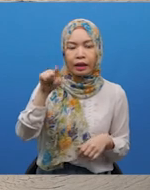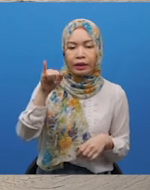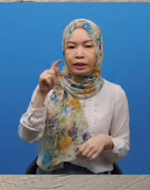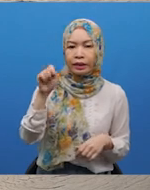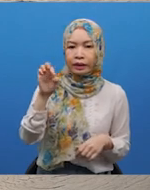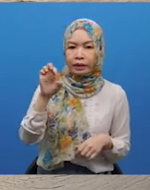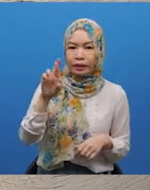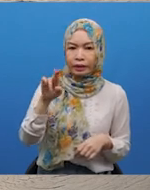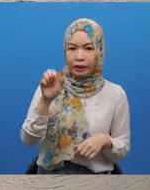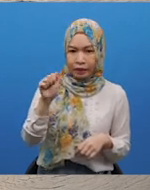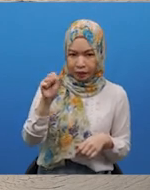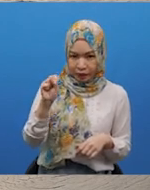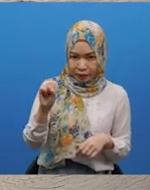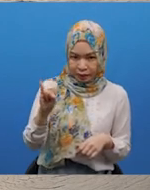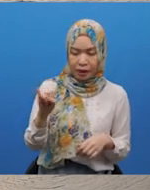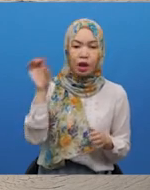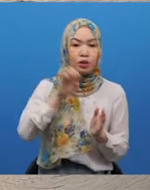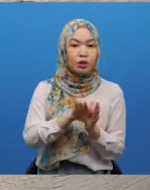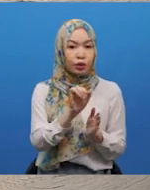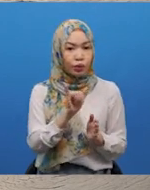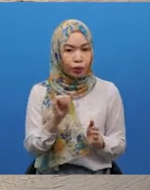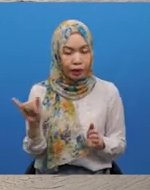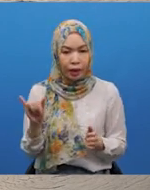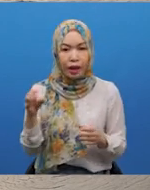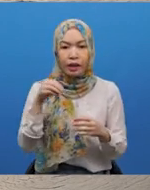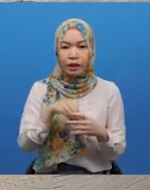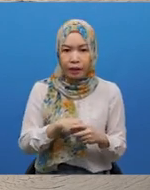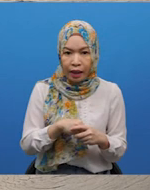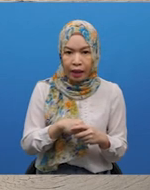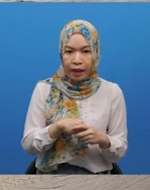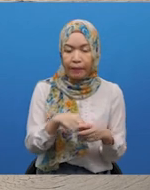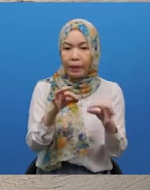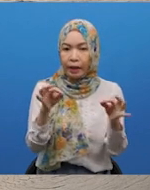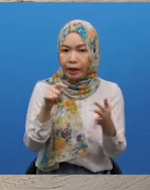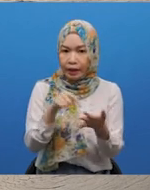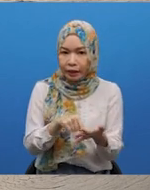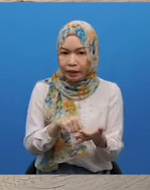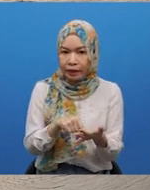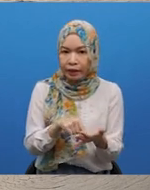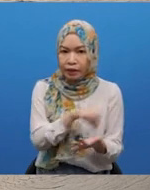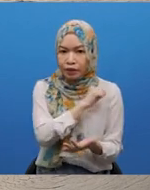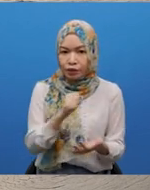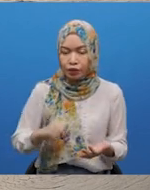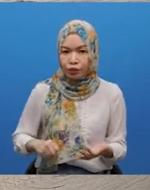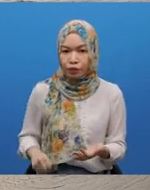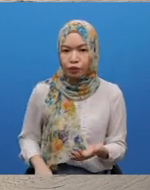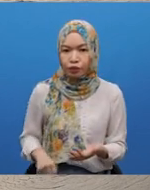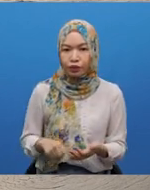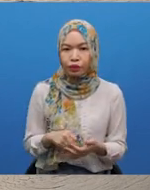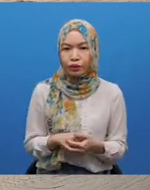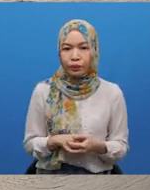Contohnya, kita dapat lihat dalam frasa ini. Sultan Khalifah Akas